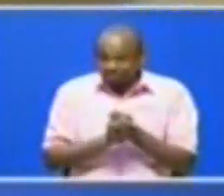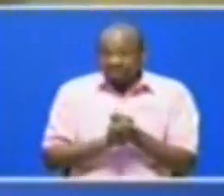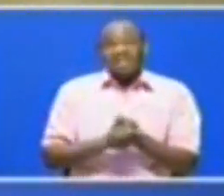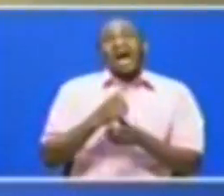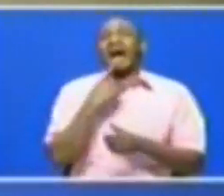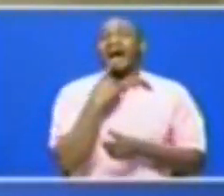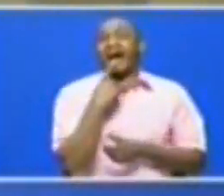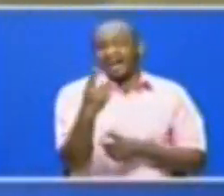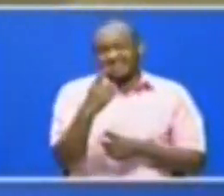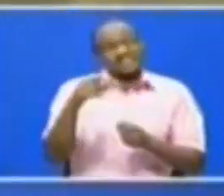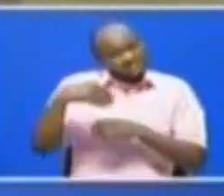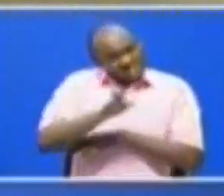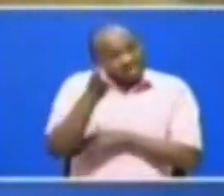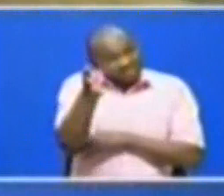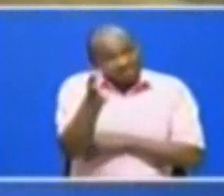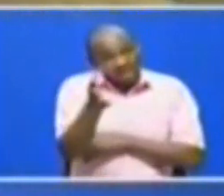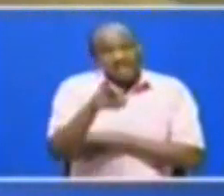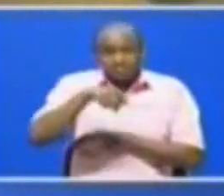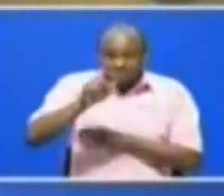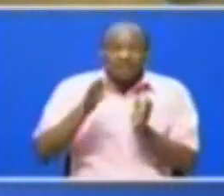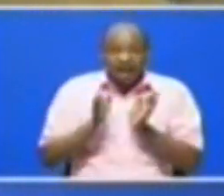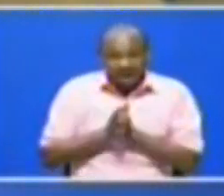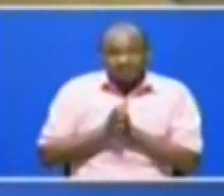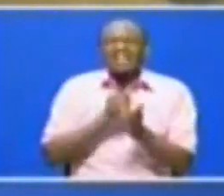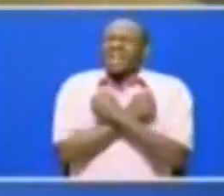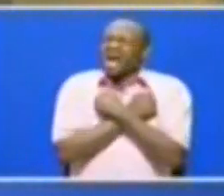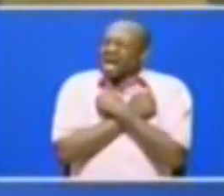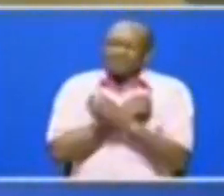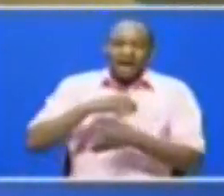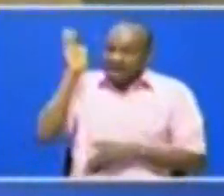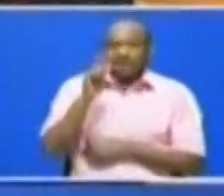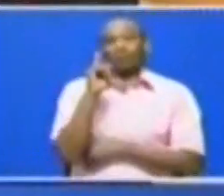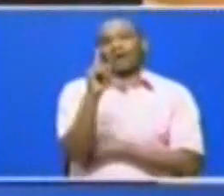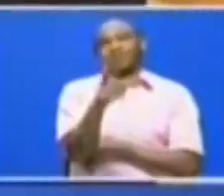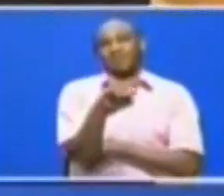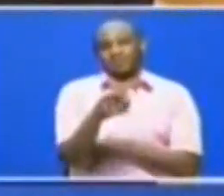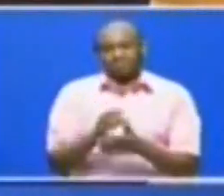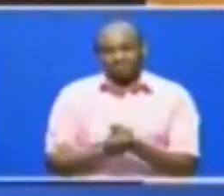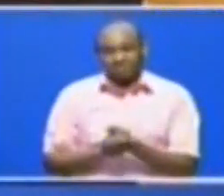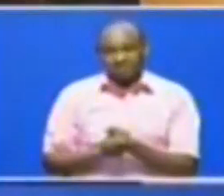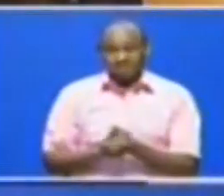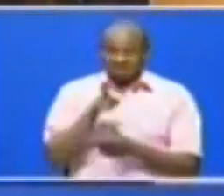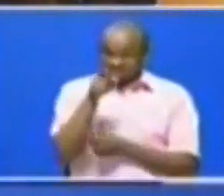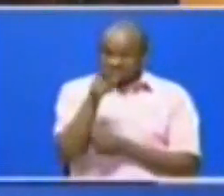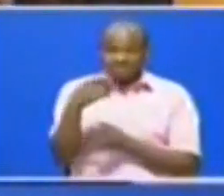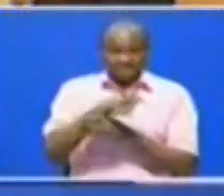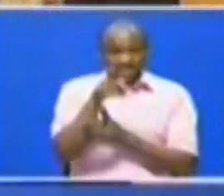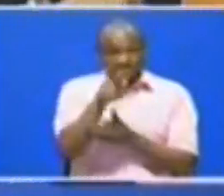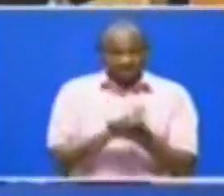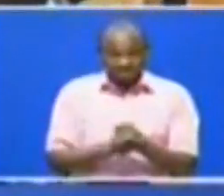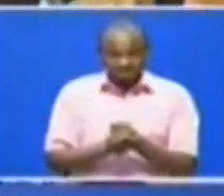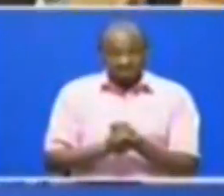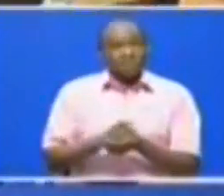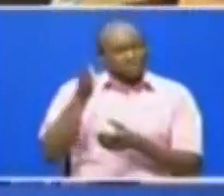nyoka 100 katika makavazi haya, Kioko ana nyoka mpendaye zaidi ya wale wengine. Royal Bopa alikuwa nyoka